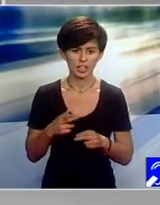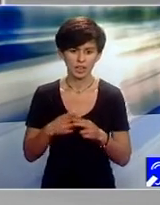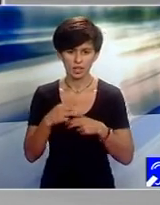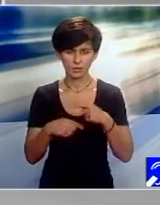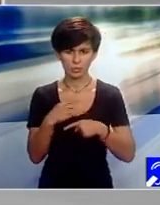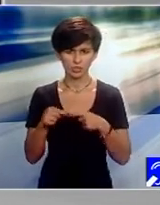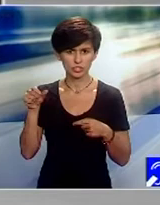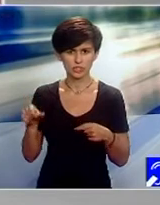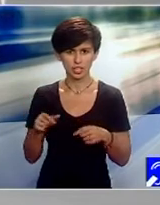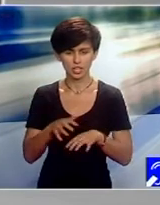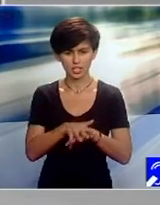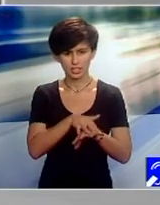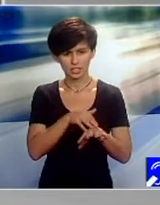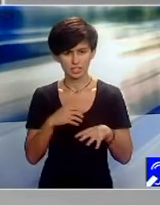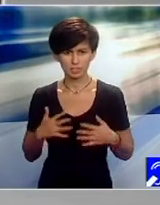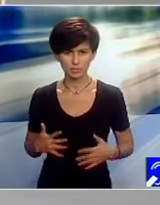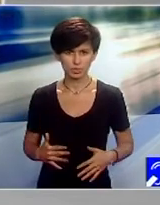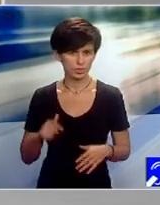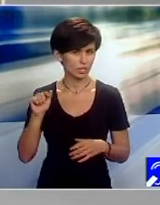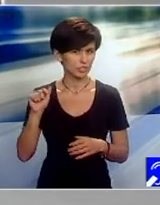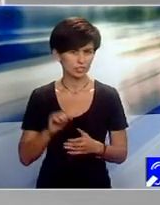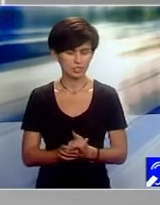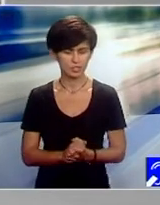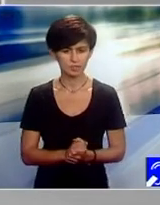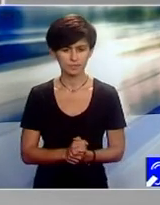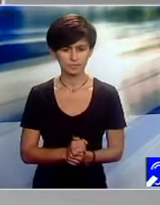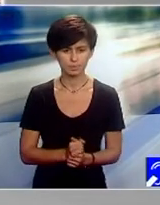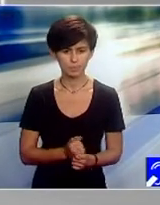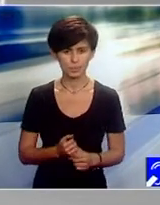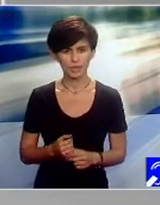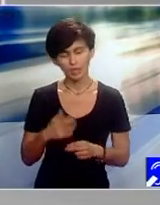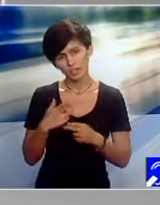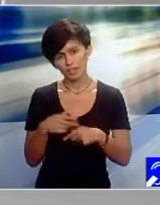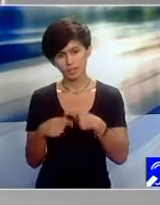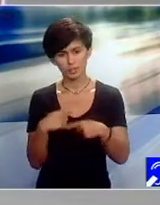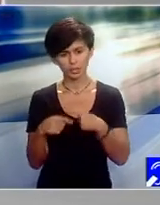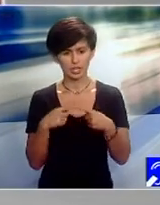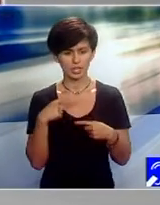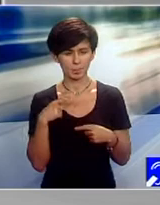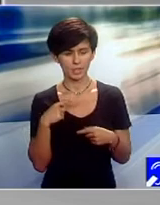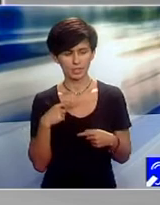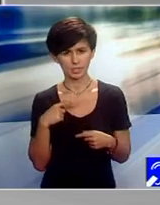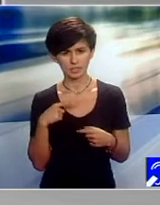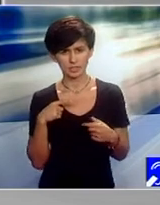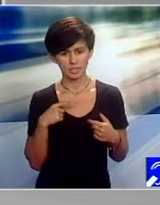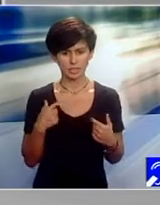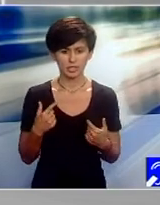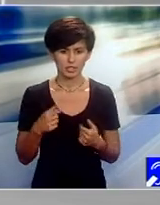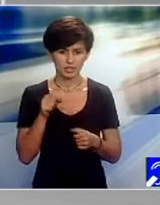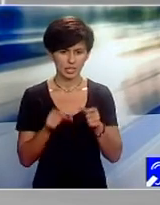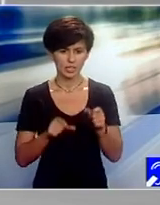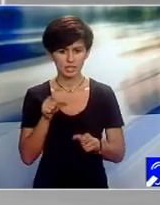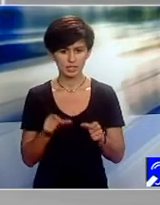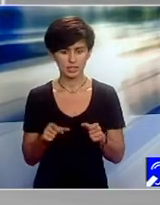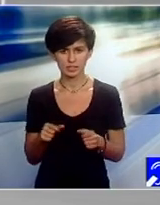aceasta. În primul rând, boala Alzheimer este o demență care se caracterizează prin